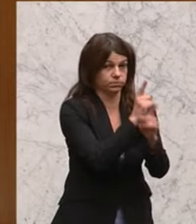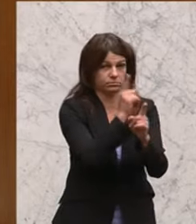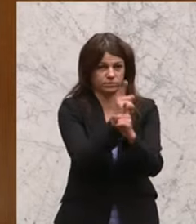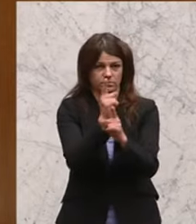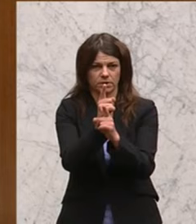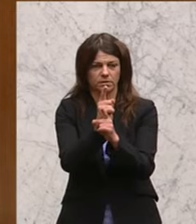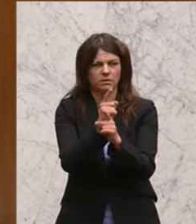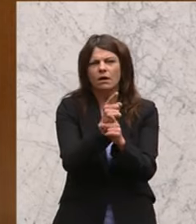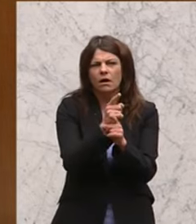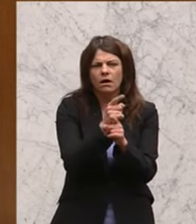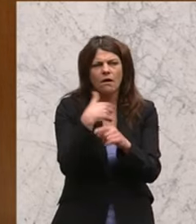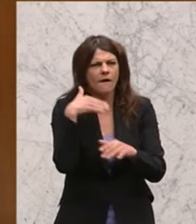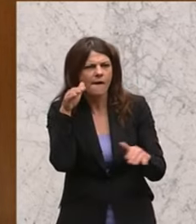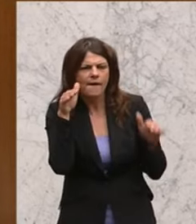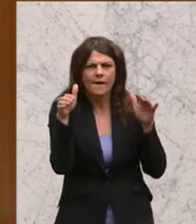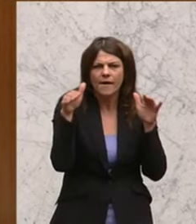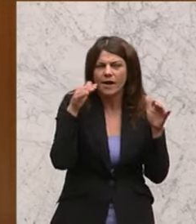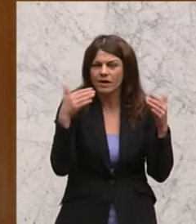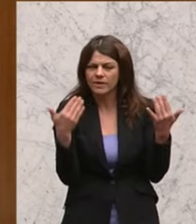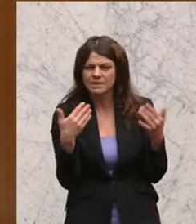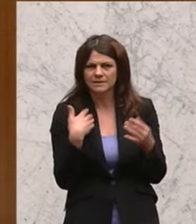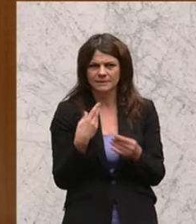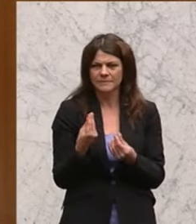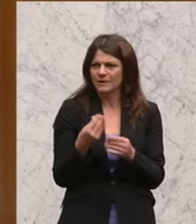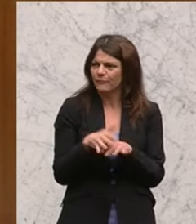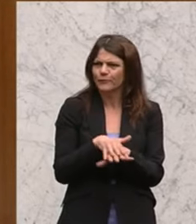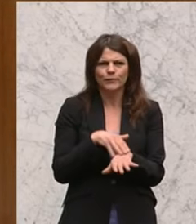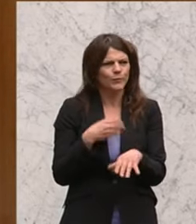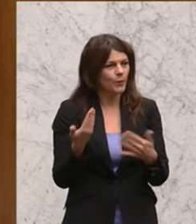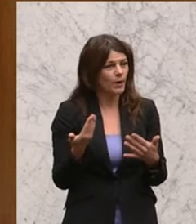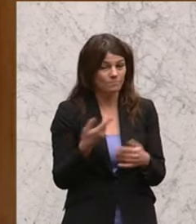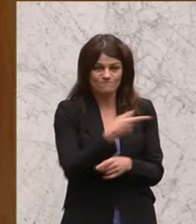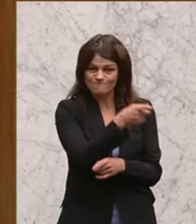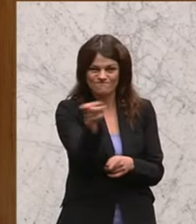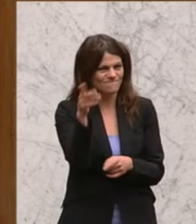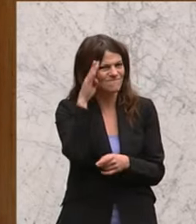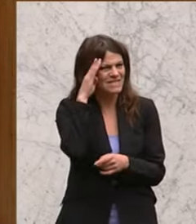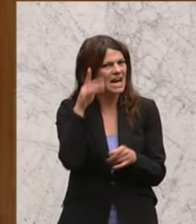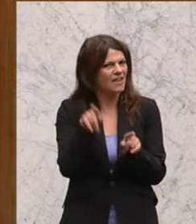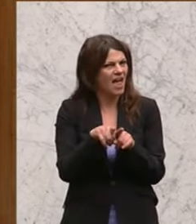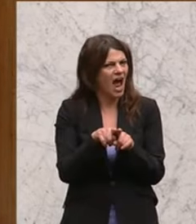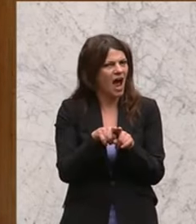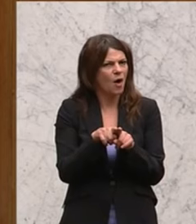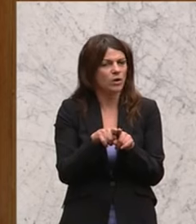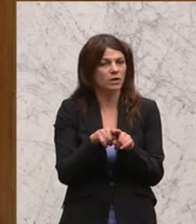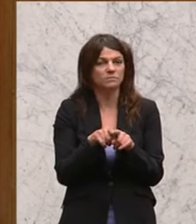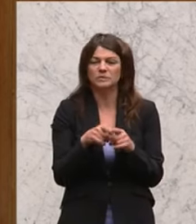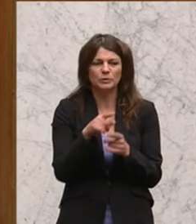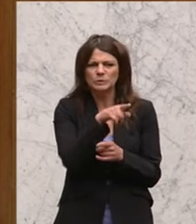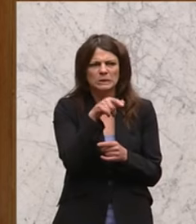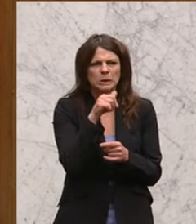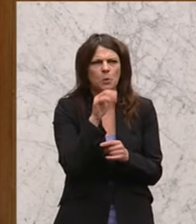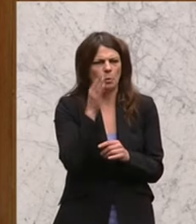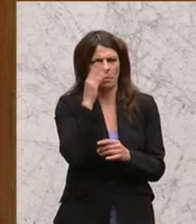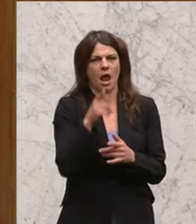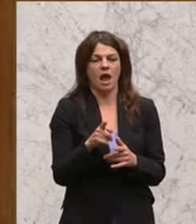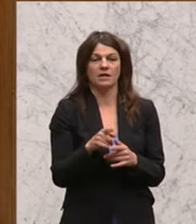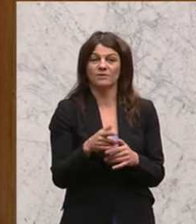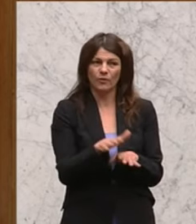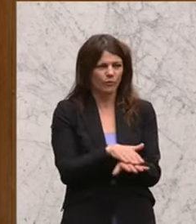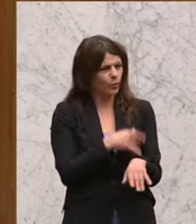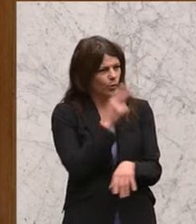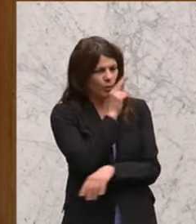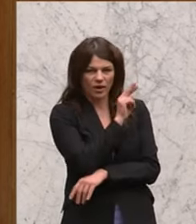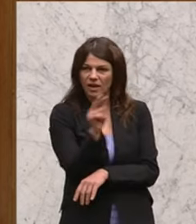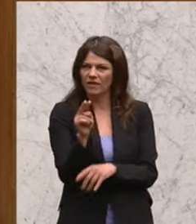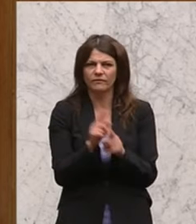ich in diesen Gesprächen mitbekommen habe, ist ein Gefühl, das Sie wahrscheinlich auch kennen und das für Sie kein Unbekanntes ist. Es ist der